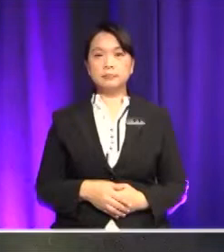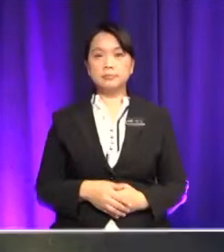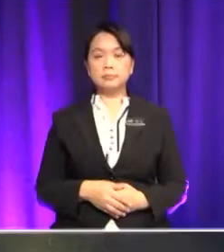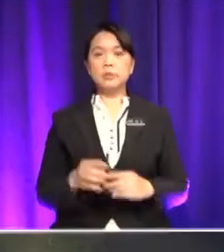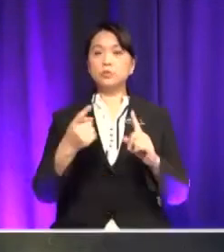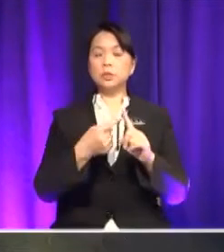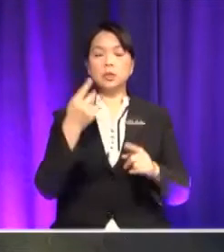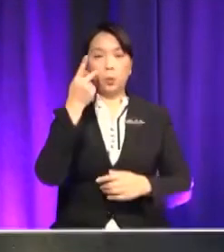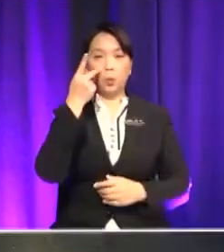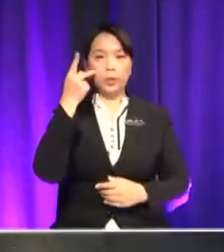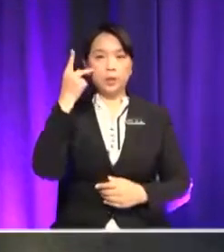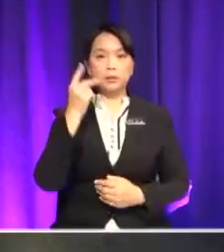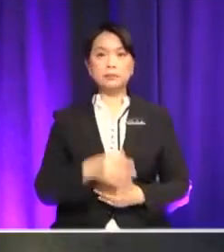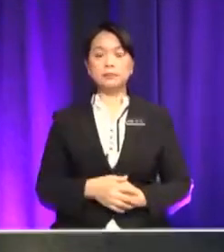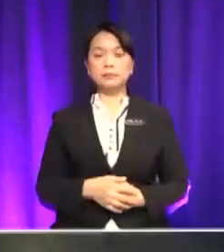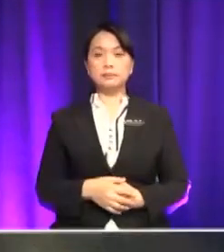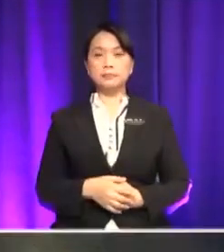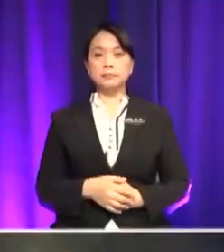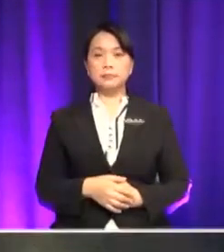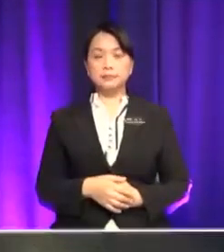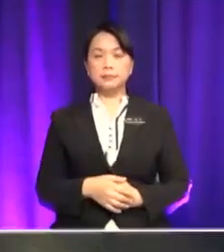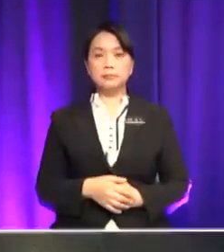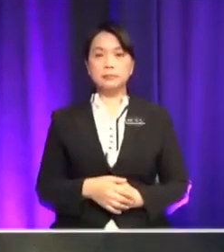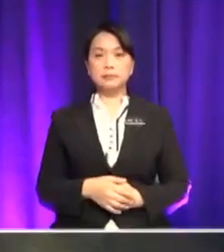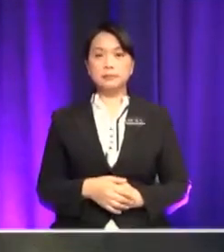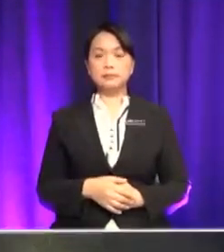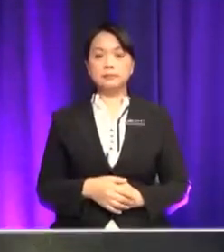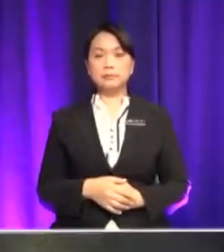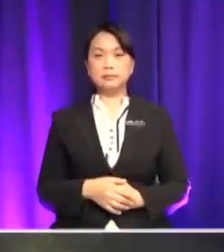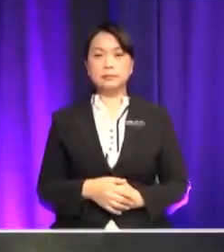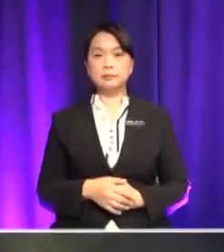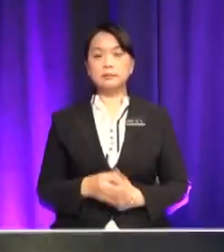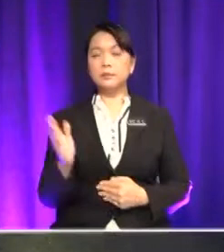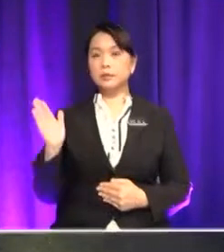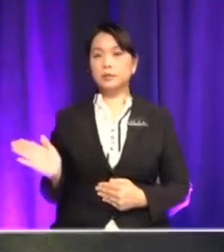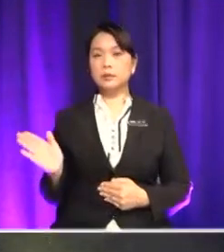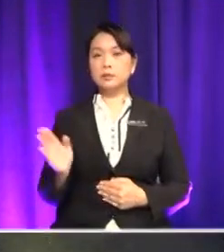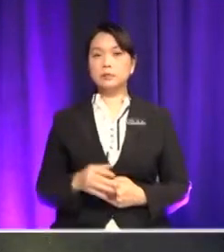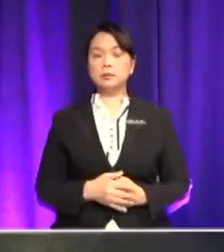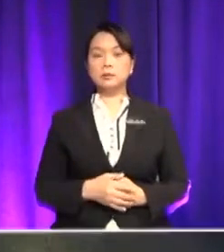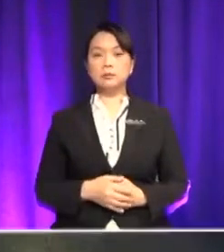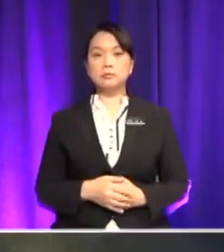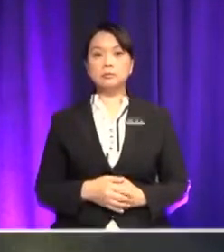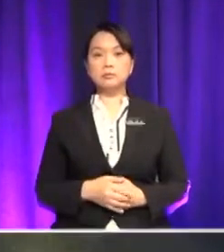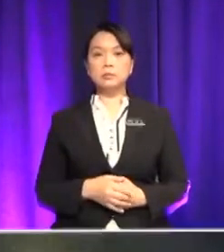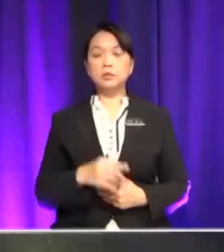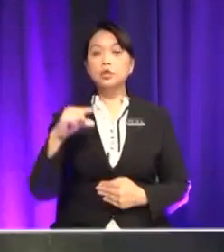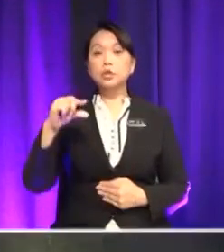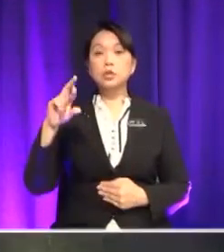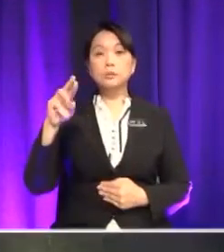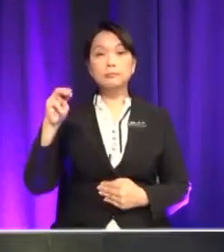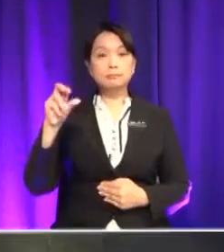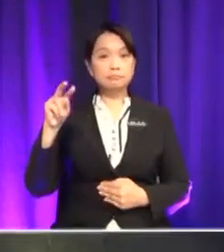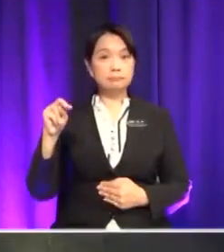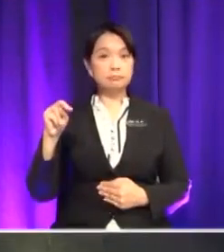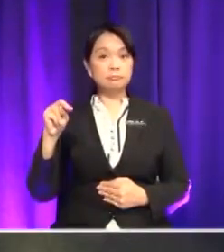dari Korea. Yang ini rumah dari mana pula, cikgu? Okey, ini dari mana ni? Ini adalah dari Jerman. Jerman dia sama dengan negara